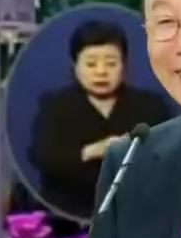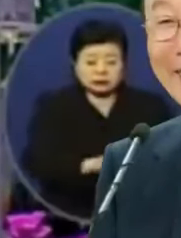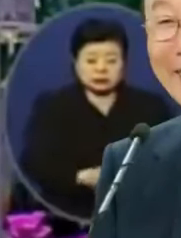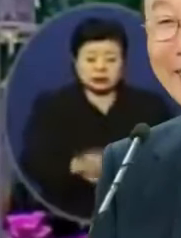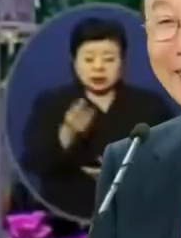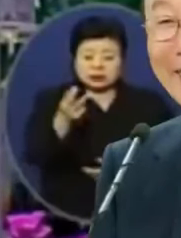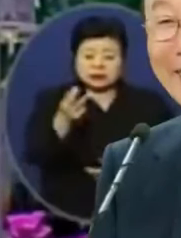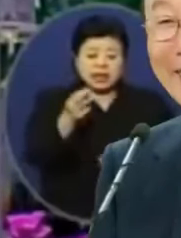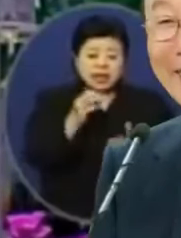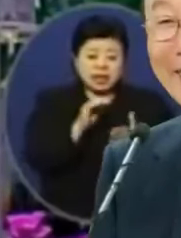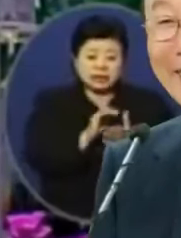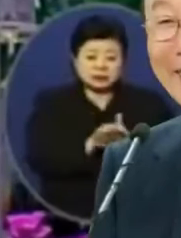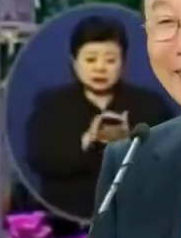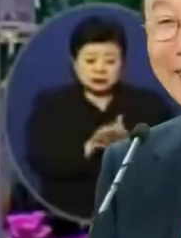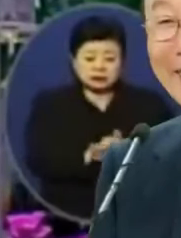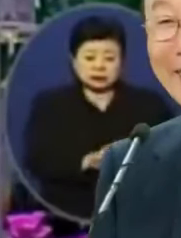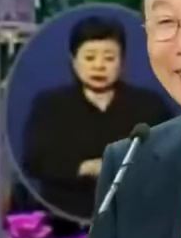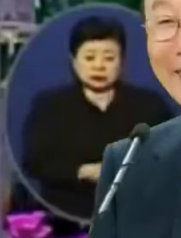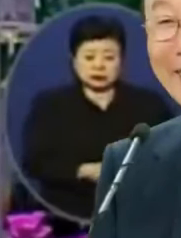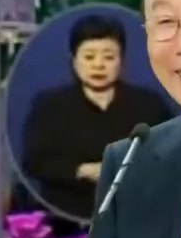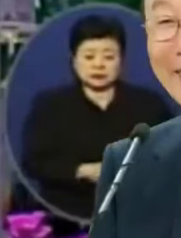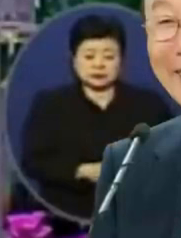이 세 사람 사드락 메삭 아벳느고는